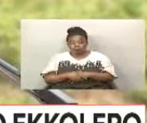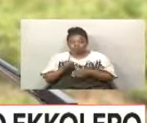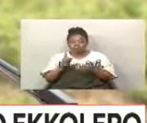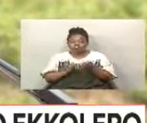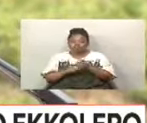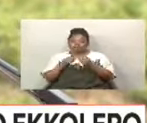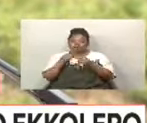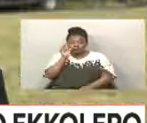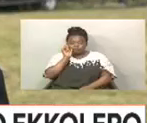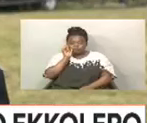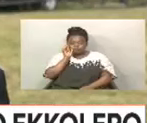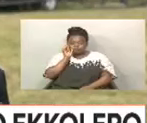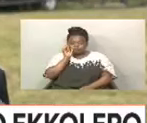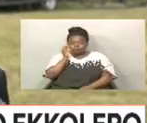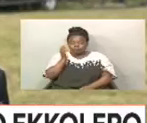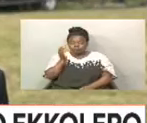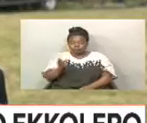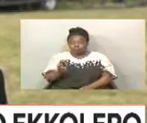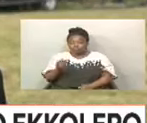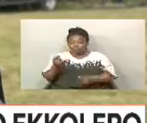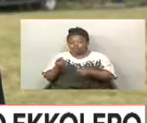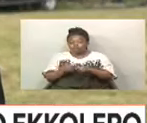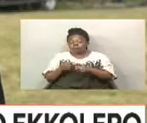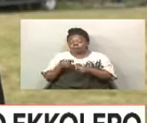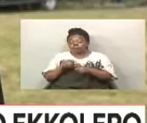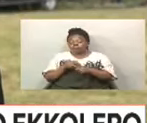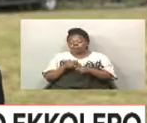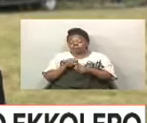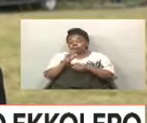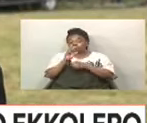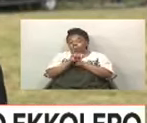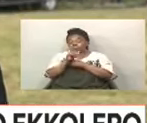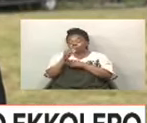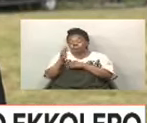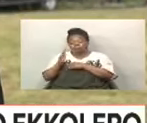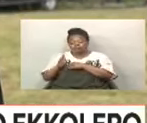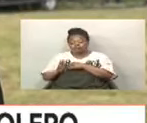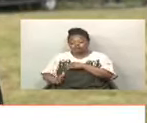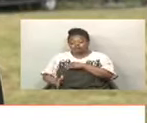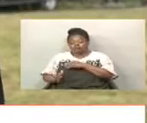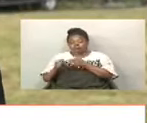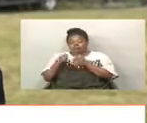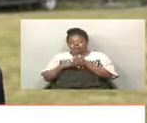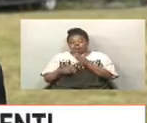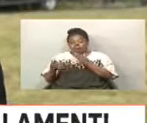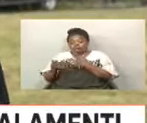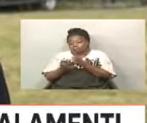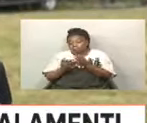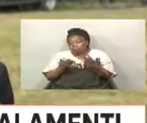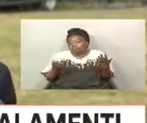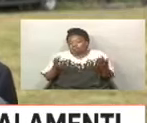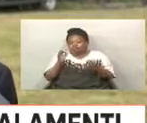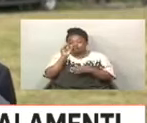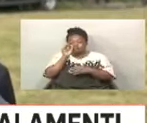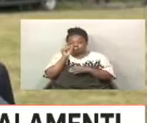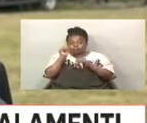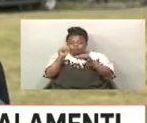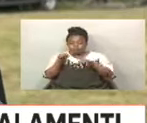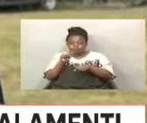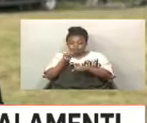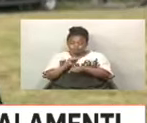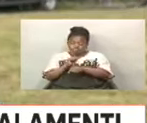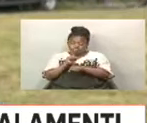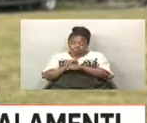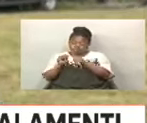tukachukora. Roasted out of the country. The other attitude is that you bring any coffee. No, you deal with